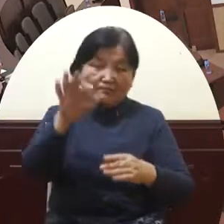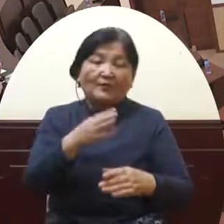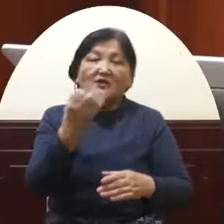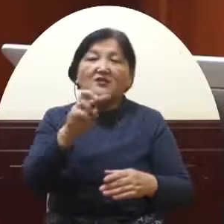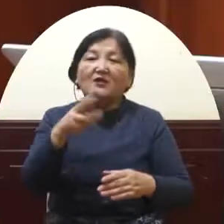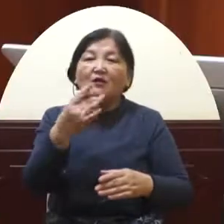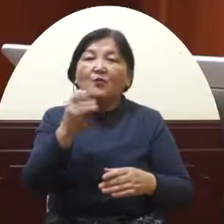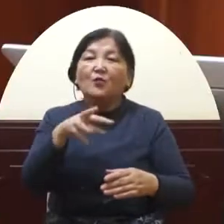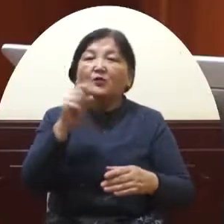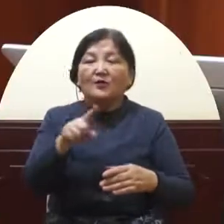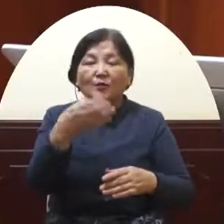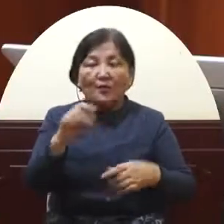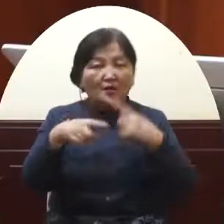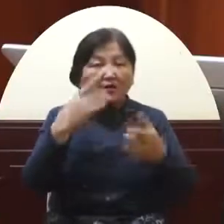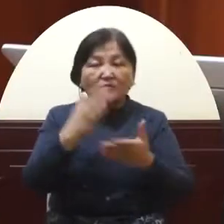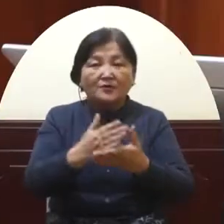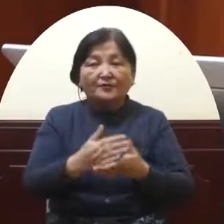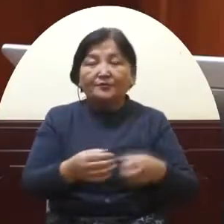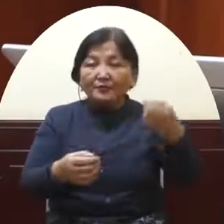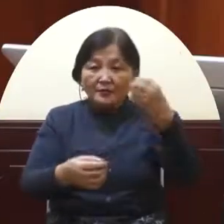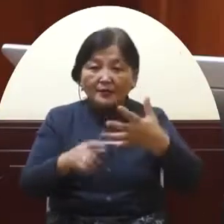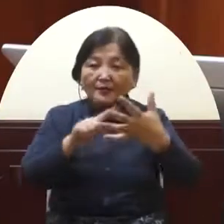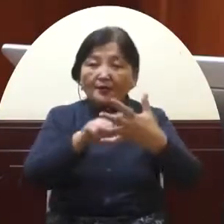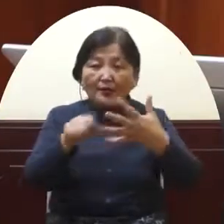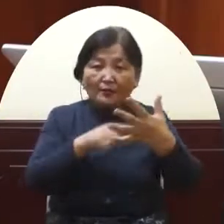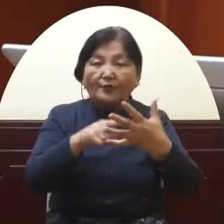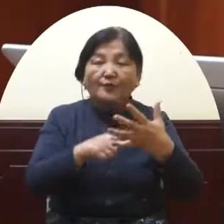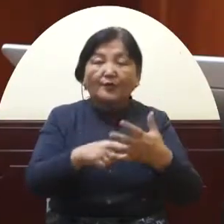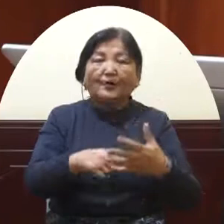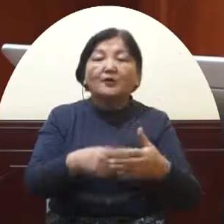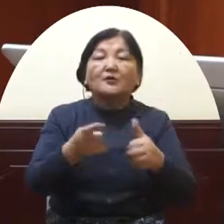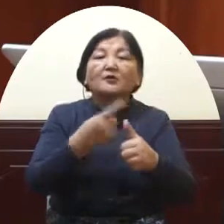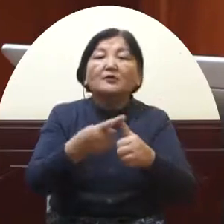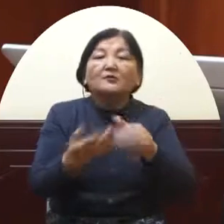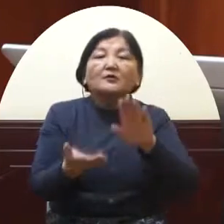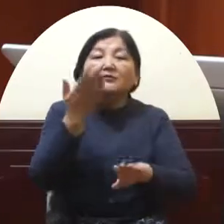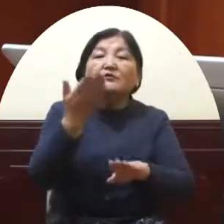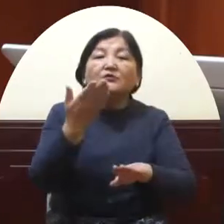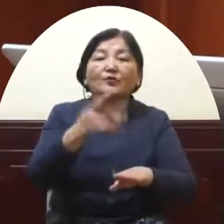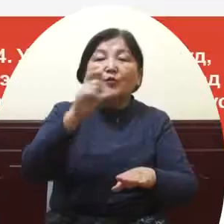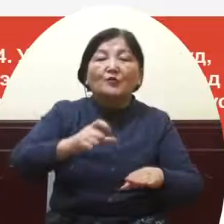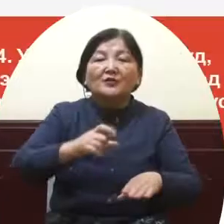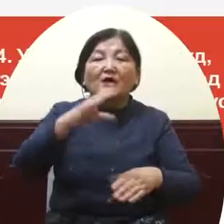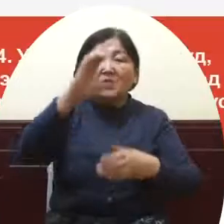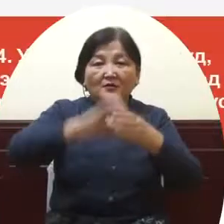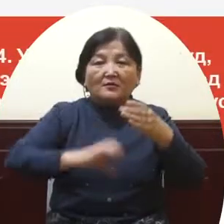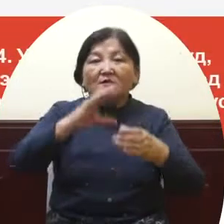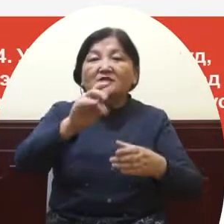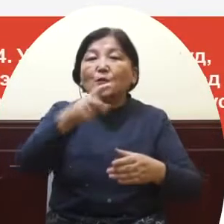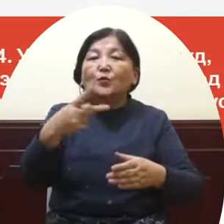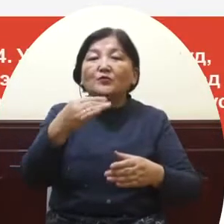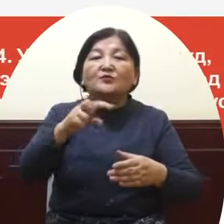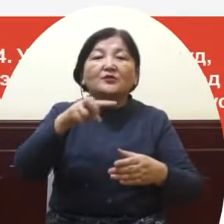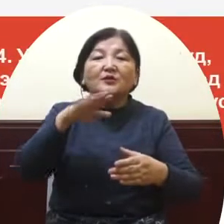За энэ асуудлыг би хөндөн. За 5 дугаарт нь бол энэ нэр дэвшигчдийн санхүүжилт. Өнөөдрийн хүртэл Монголын улс